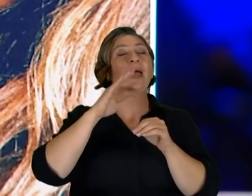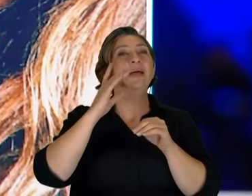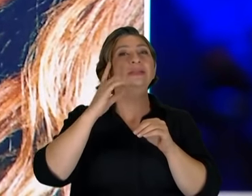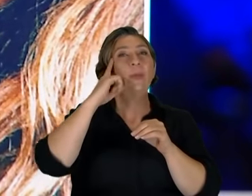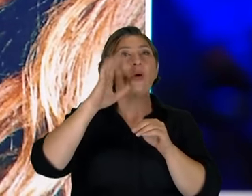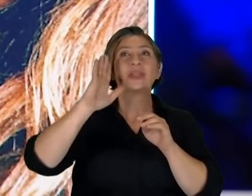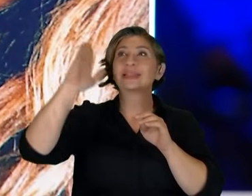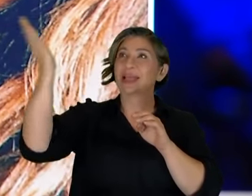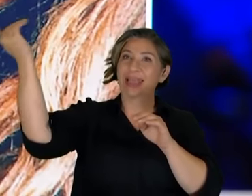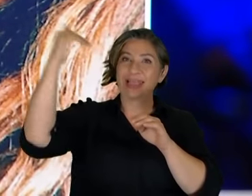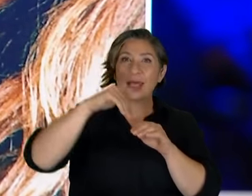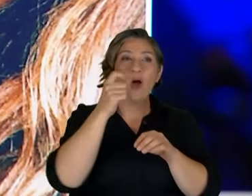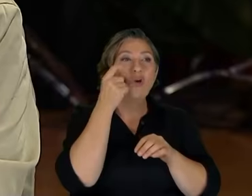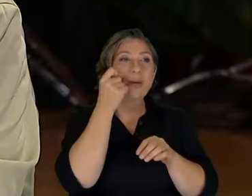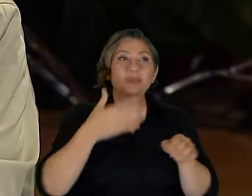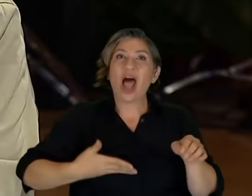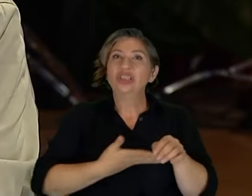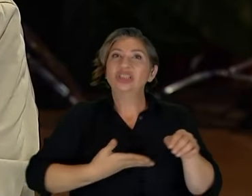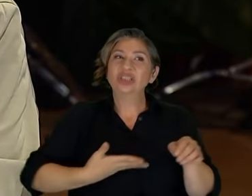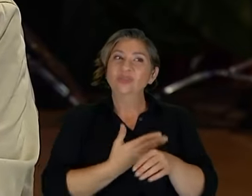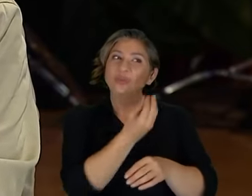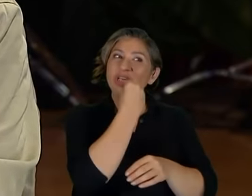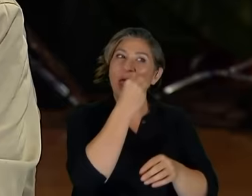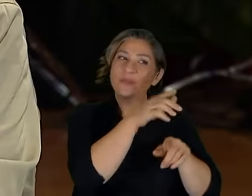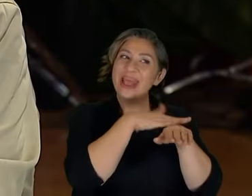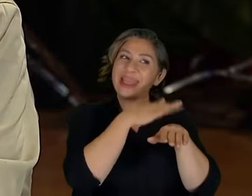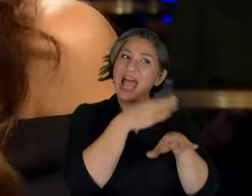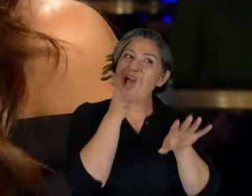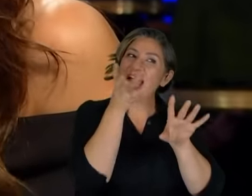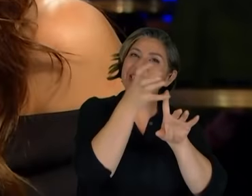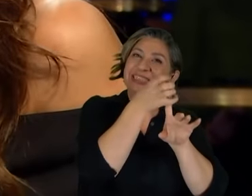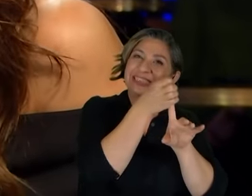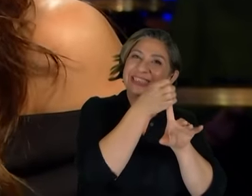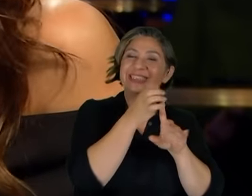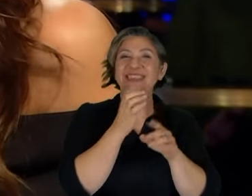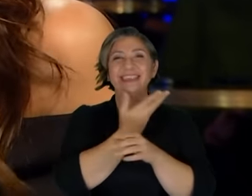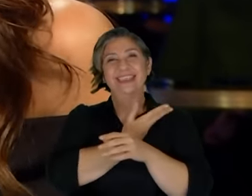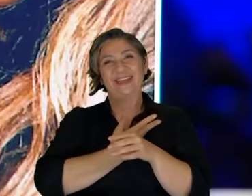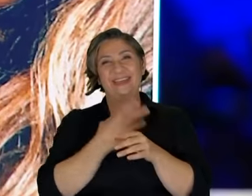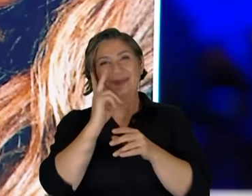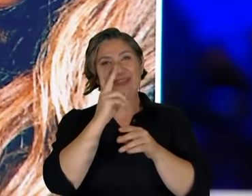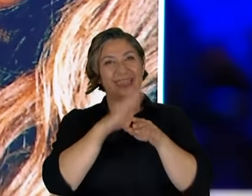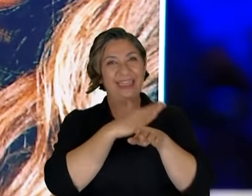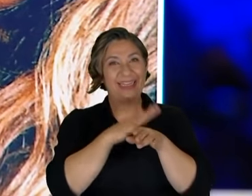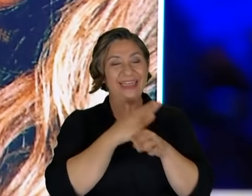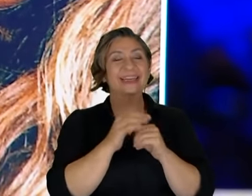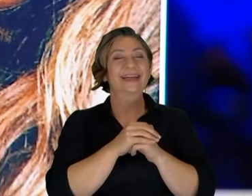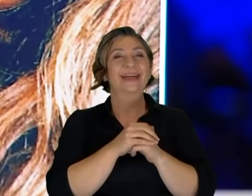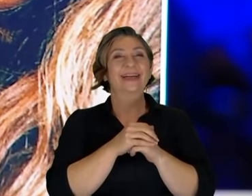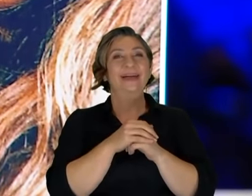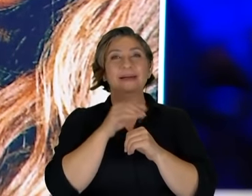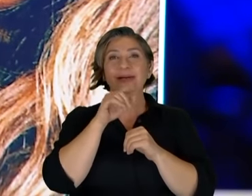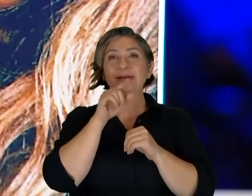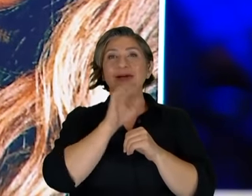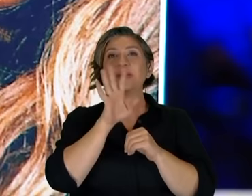sonra evet. Özlemişim, acıkmışım ve özlemişim ve onu ısırıyorum. Bir ısırmalı sevgi. Evet Ceda. Peki bu şey mi